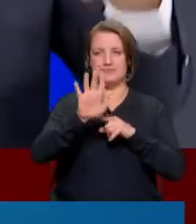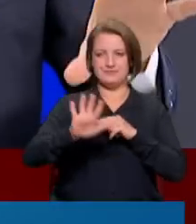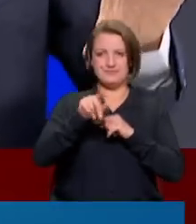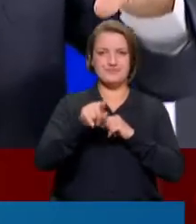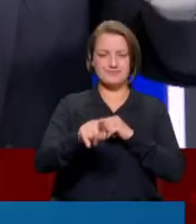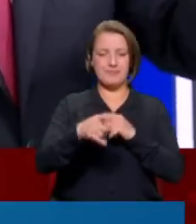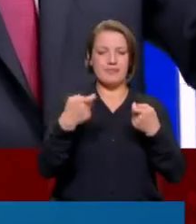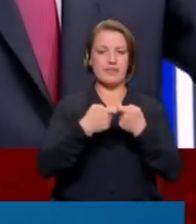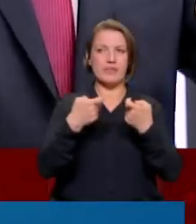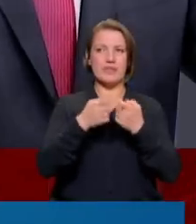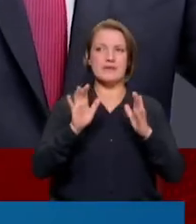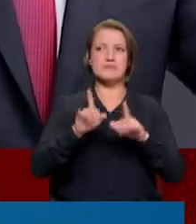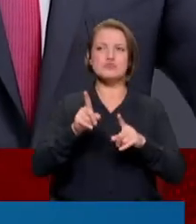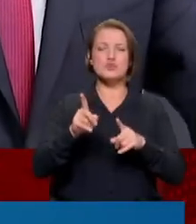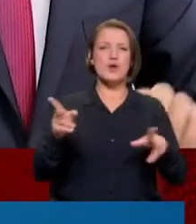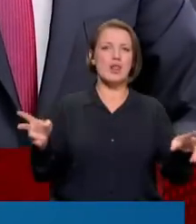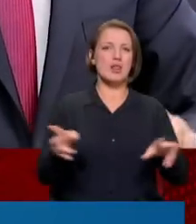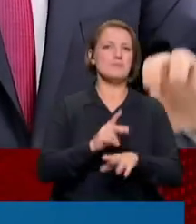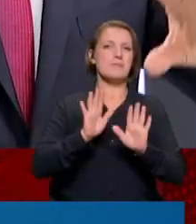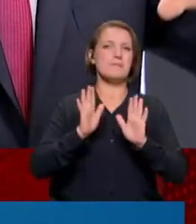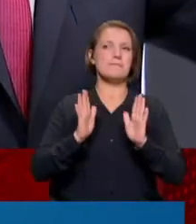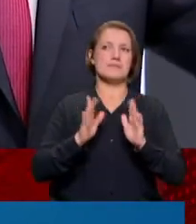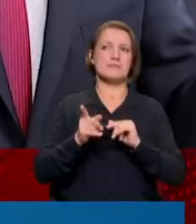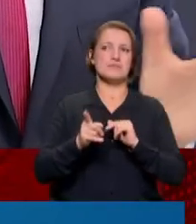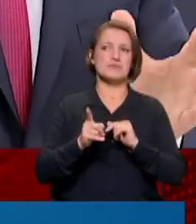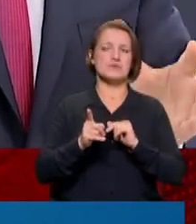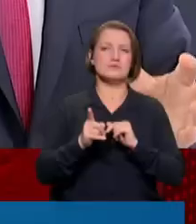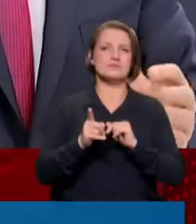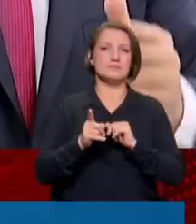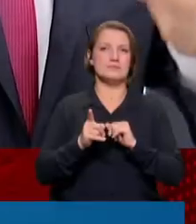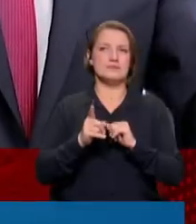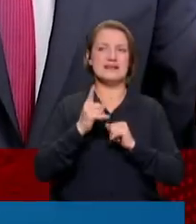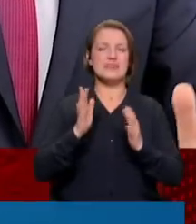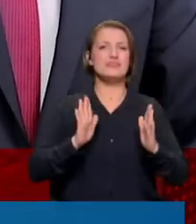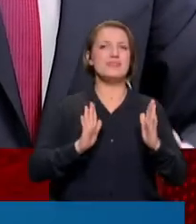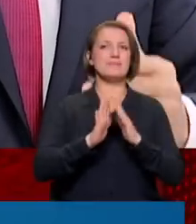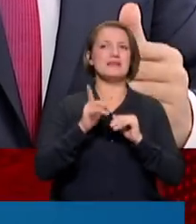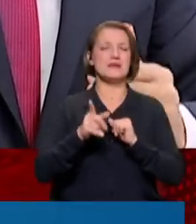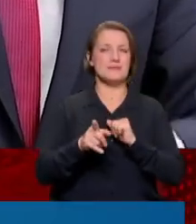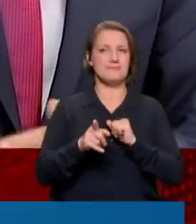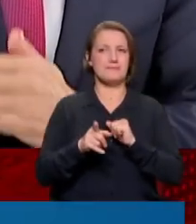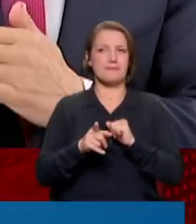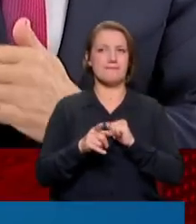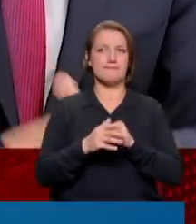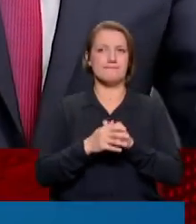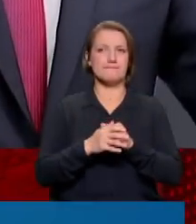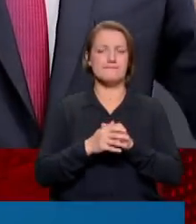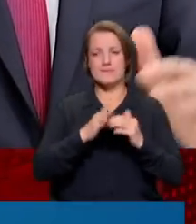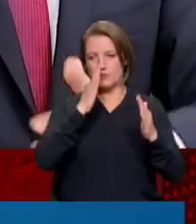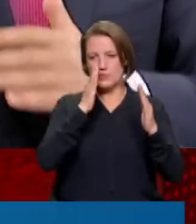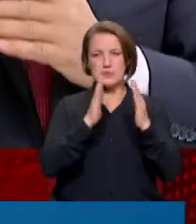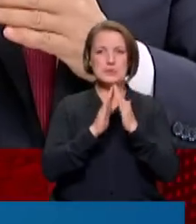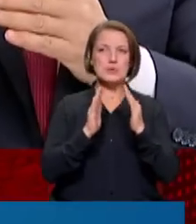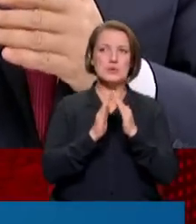bu savaş karşısında Savaş demeyelim bu katliam karşısındaki konumları tepkileri etik